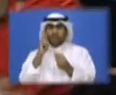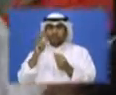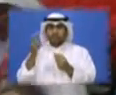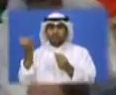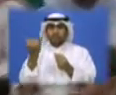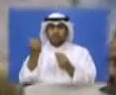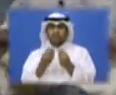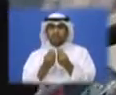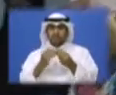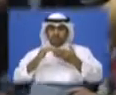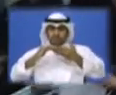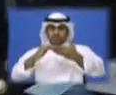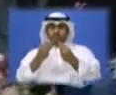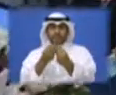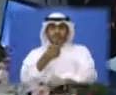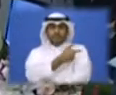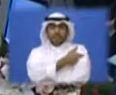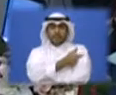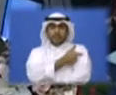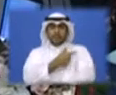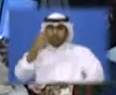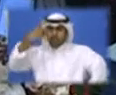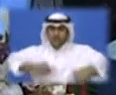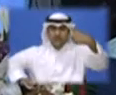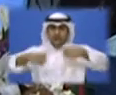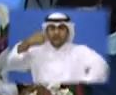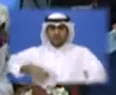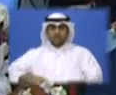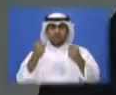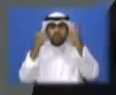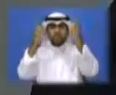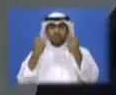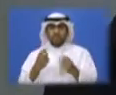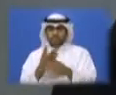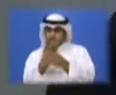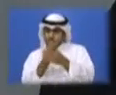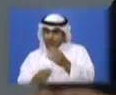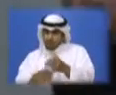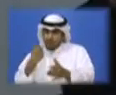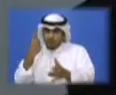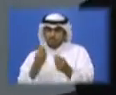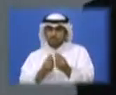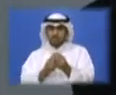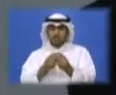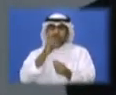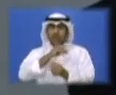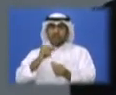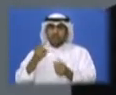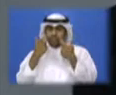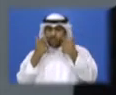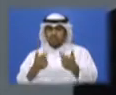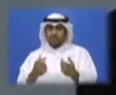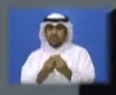في متابعتها شخصياً لحالة طفلها المريض ومرافقتها له بصورة مستمرة